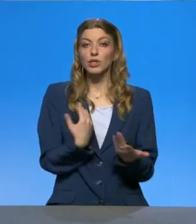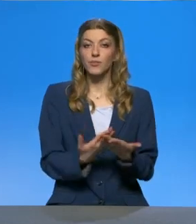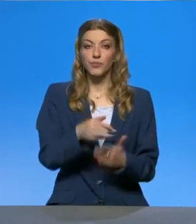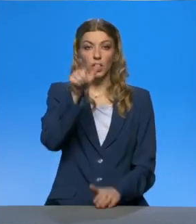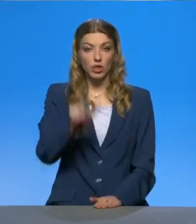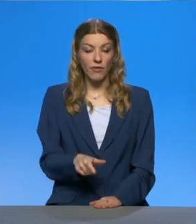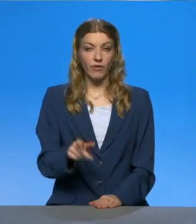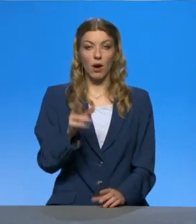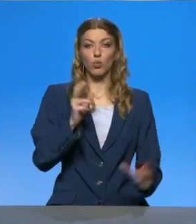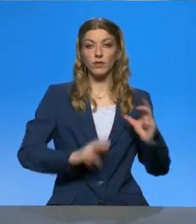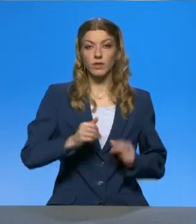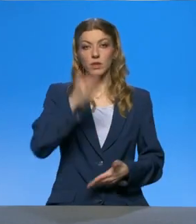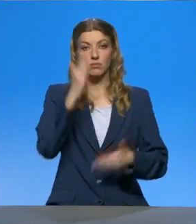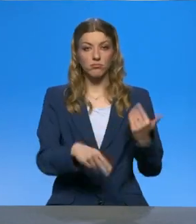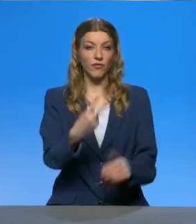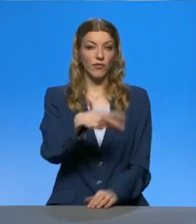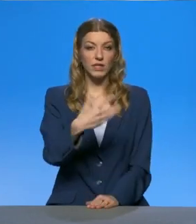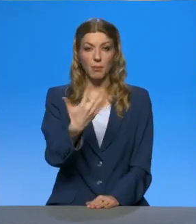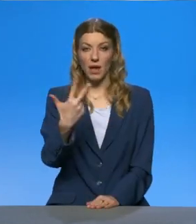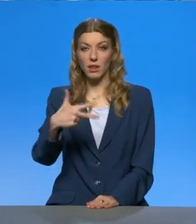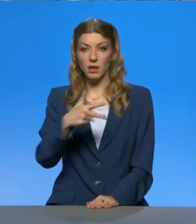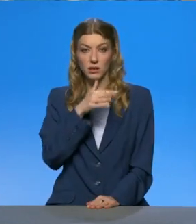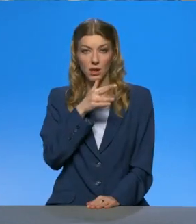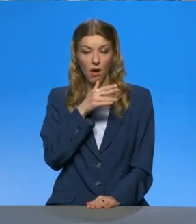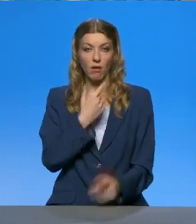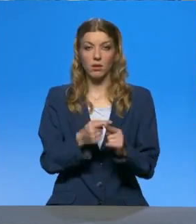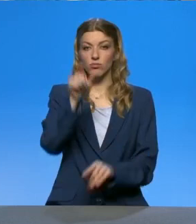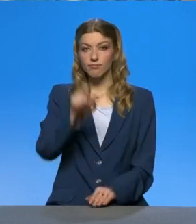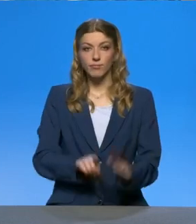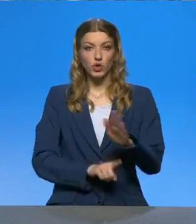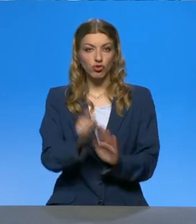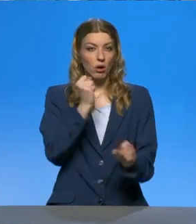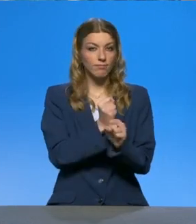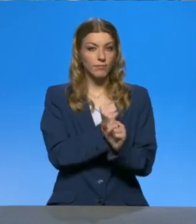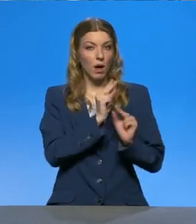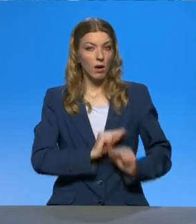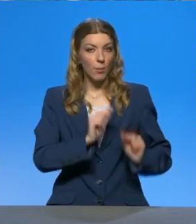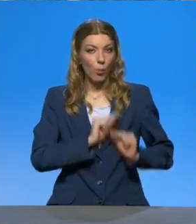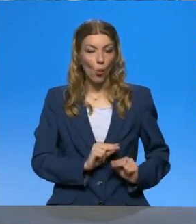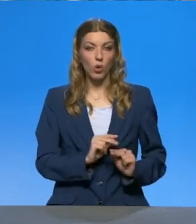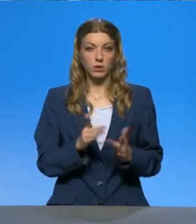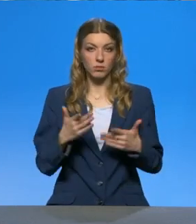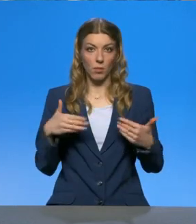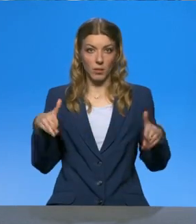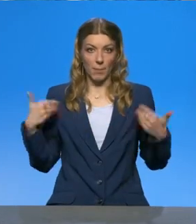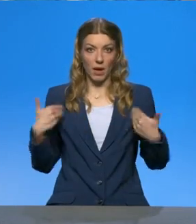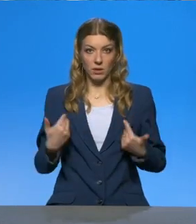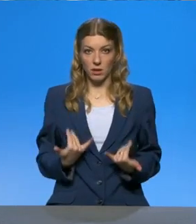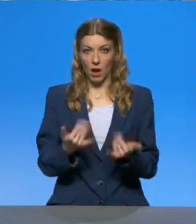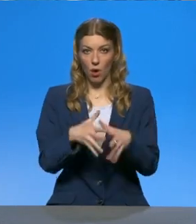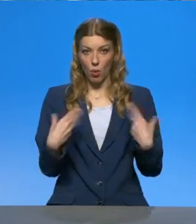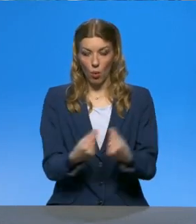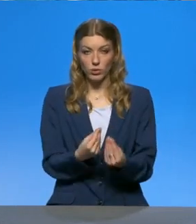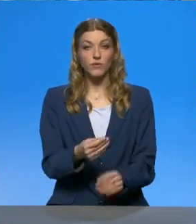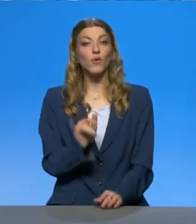в 25-30 лет, и он начинает работать и, собственно, приносить пользу обществу. 30 секунд. Поэтому мы